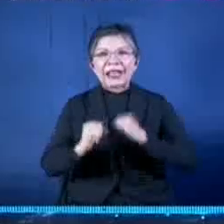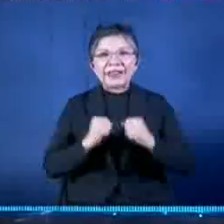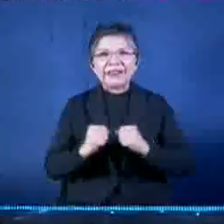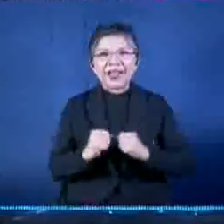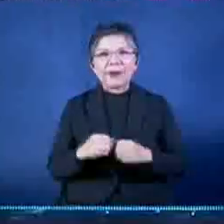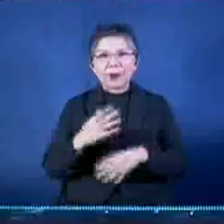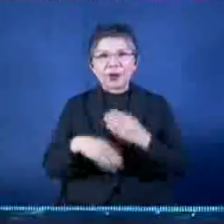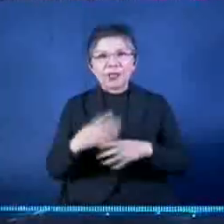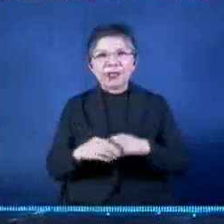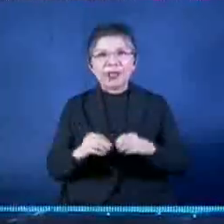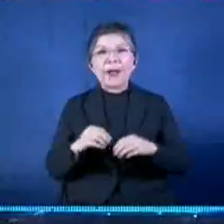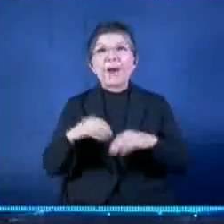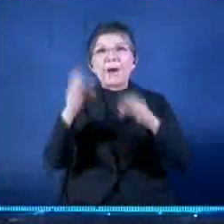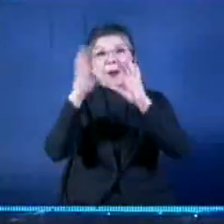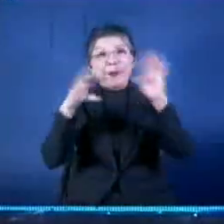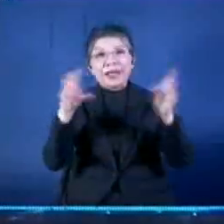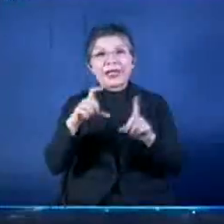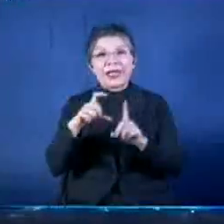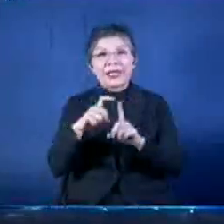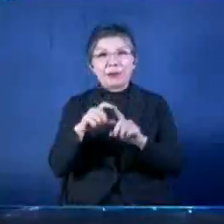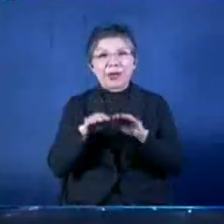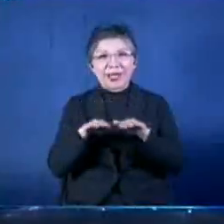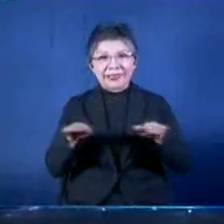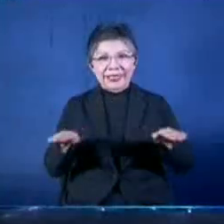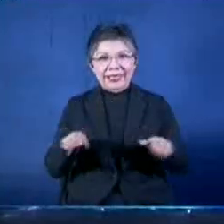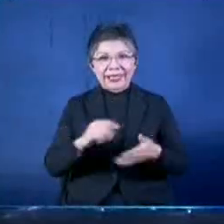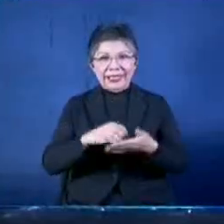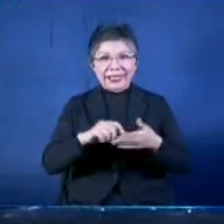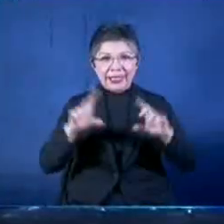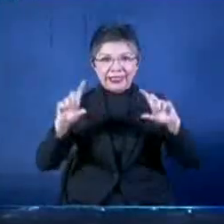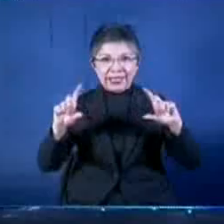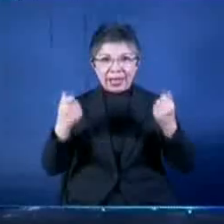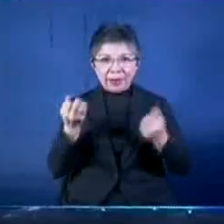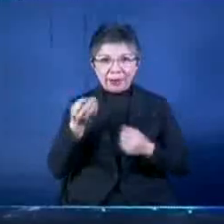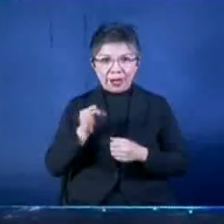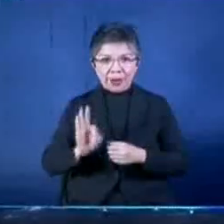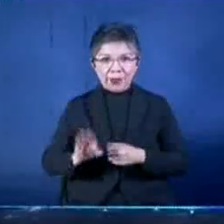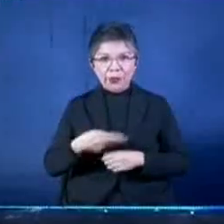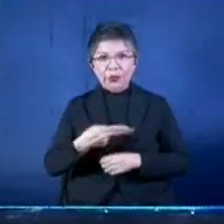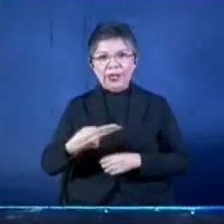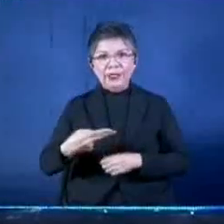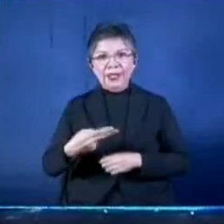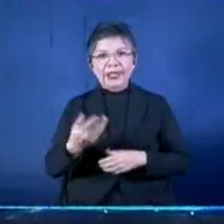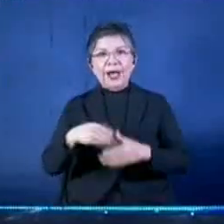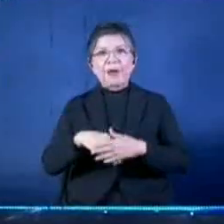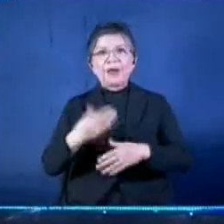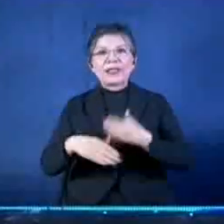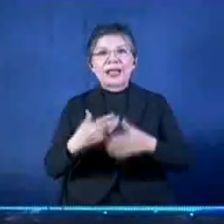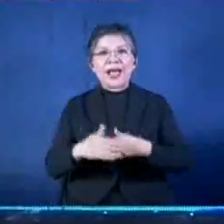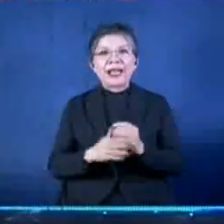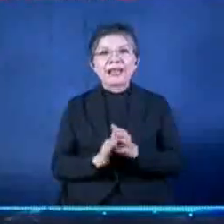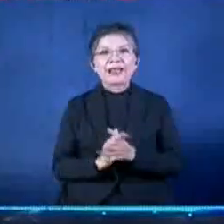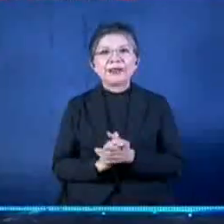dalam proses dan pesta demokrasi. Betul. Dan ini merupakan catatan sejarah baru bagi Republik Indonesia di mana dalam